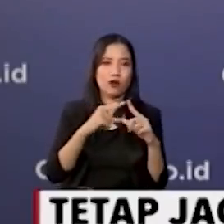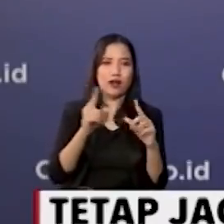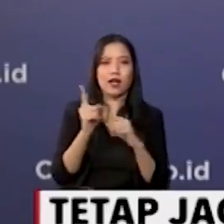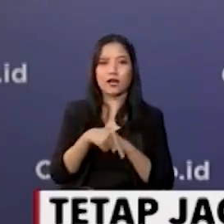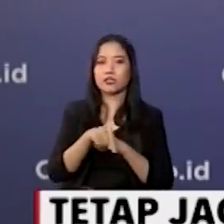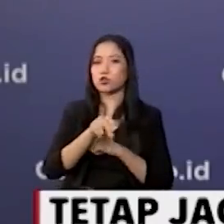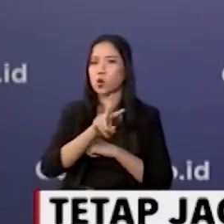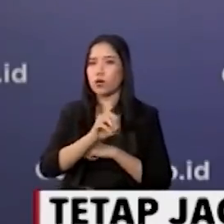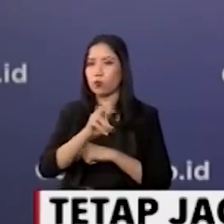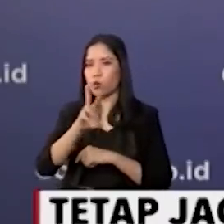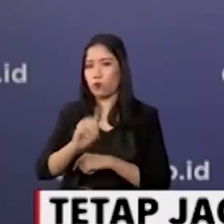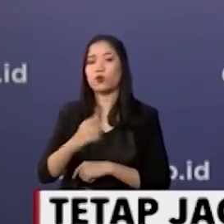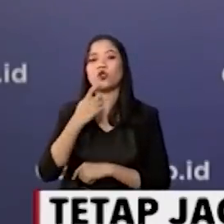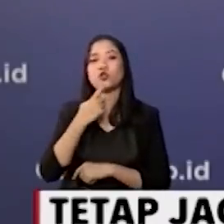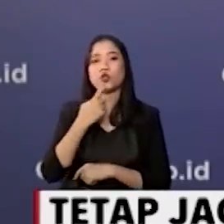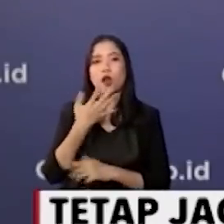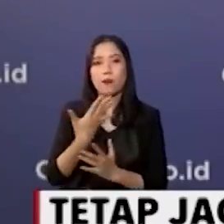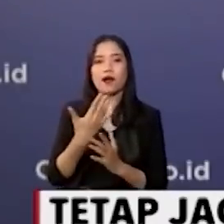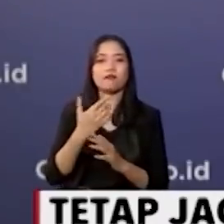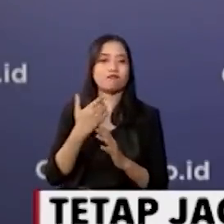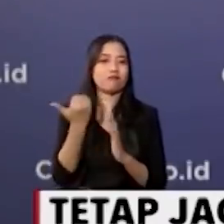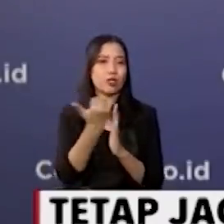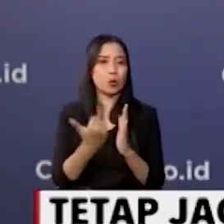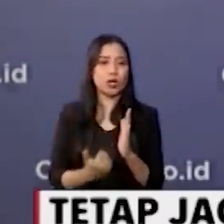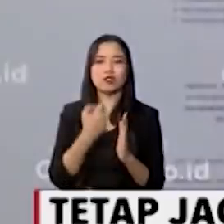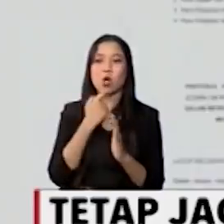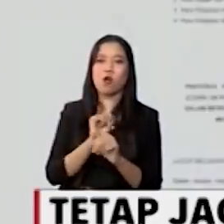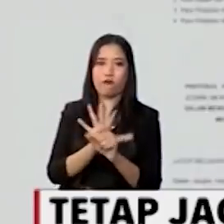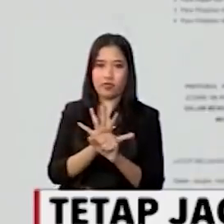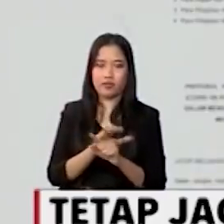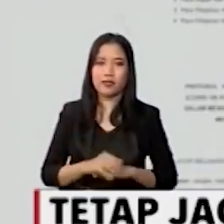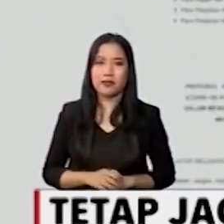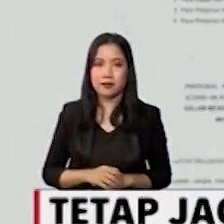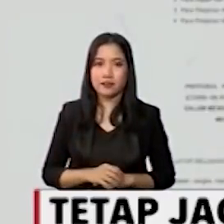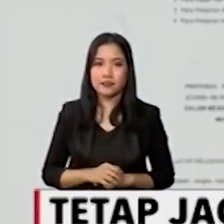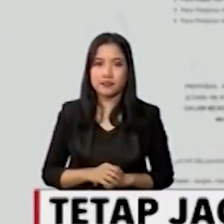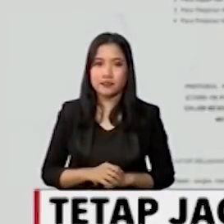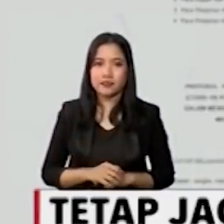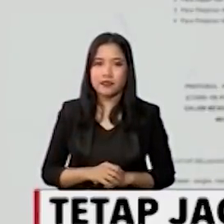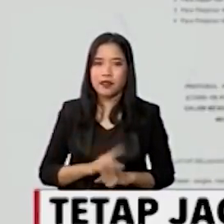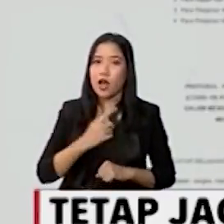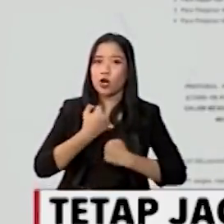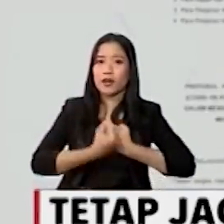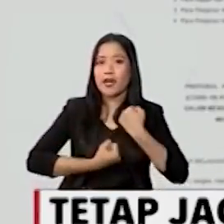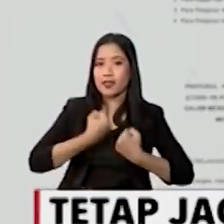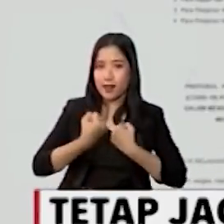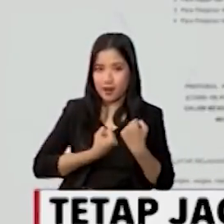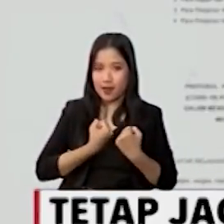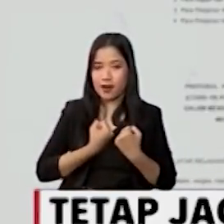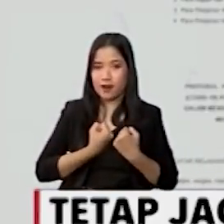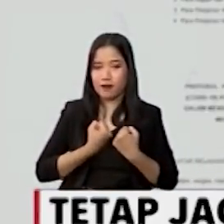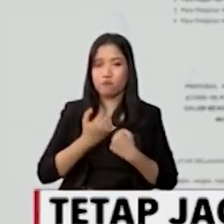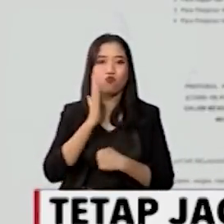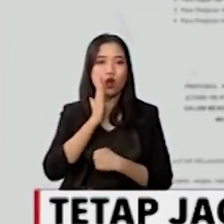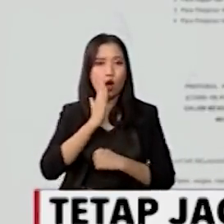6.11.1/Menpora/6/2020 tentang protokol pencegahan penularan COVID-19. Pada kegiatan kepemudaan dan keolahragaan dalam